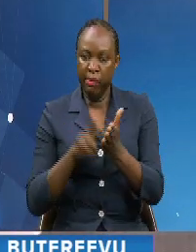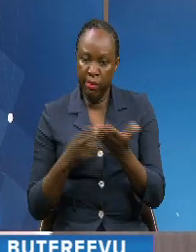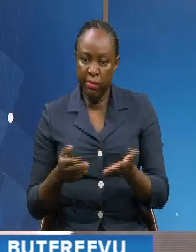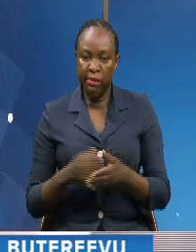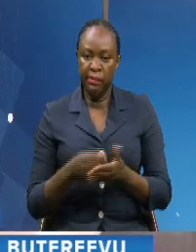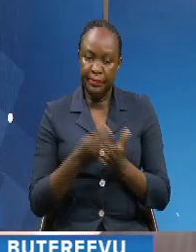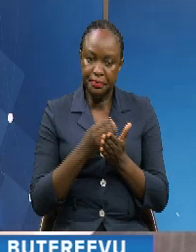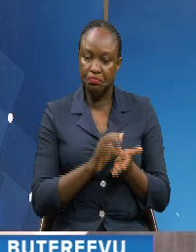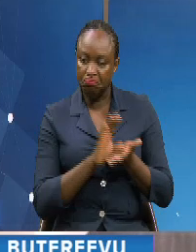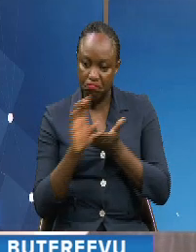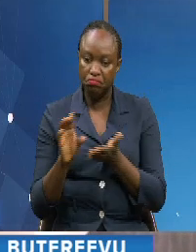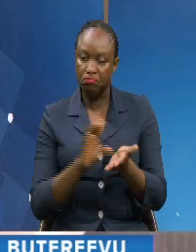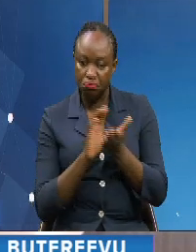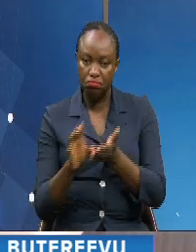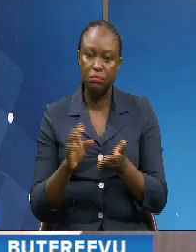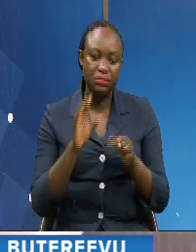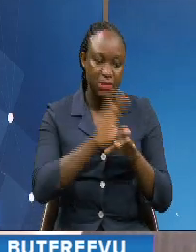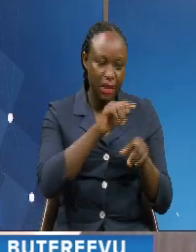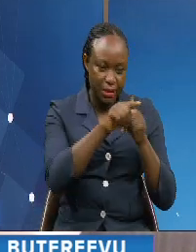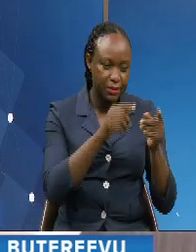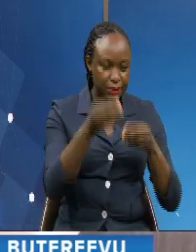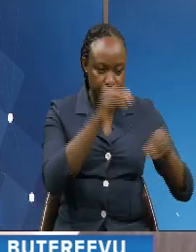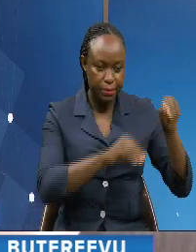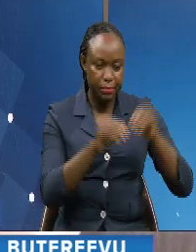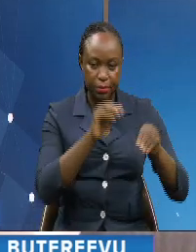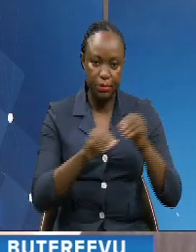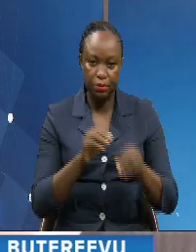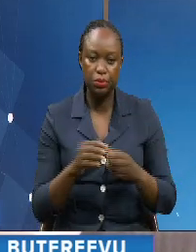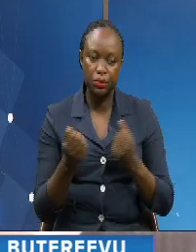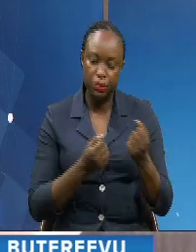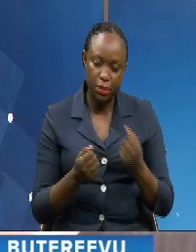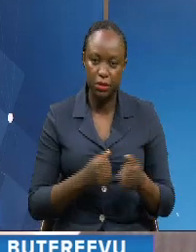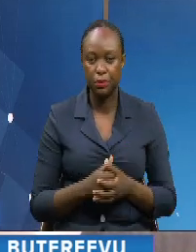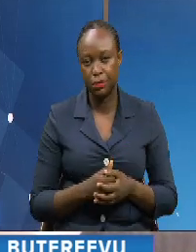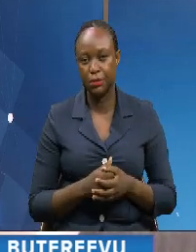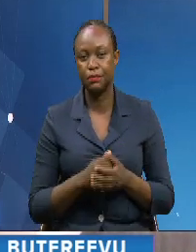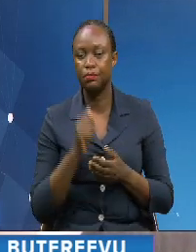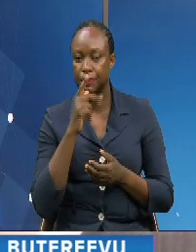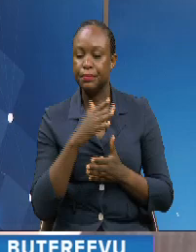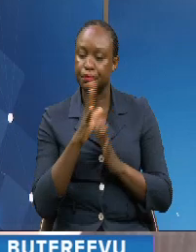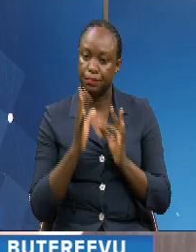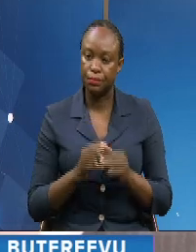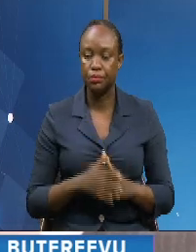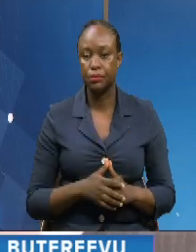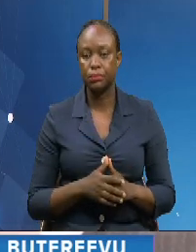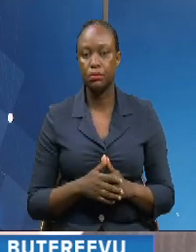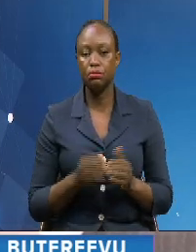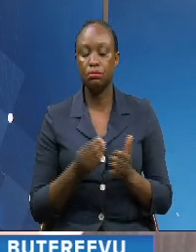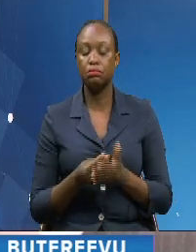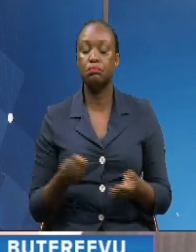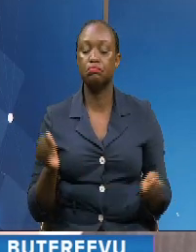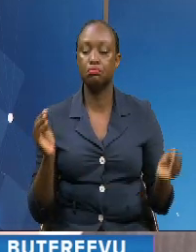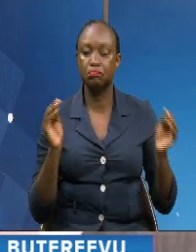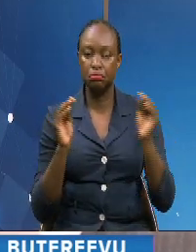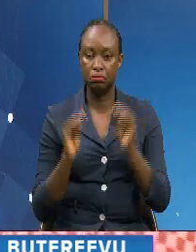ssente zaabwe ne basondesa amakanisa abuga ne basumba transport lanchi buli kimu kyonna ne bayiwa ssente nga kiri